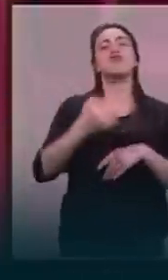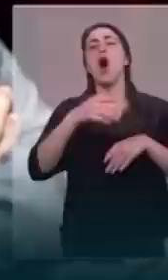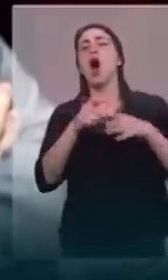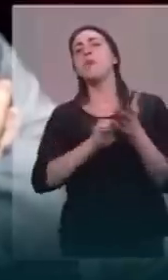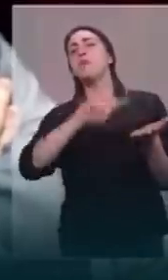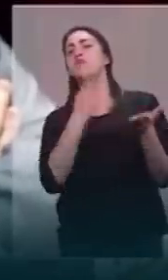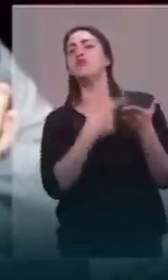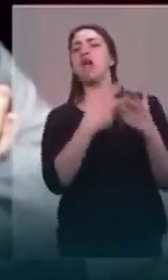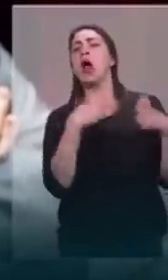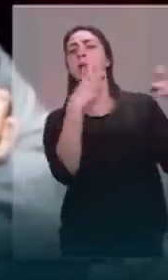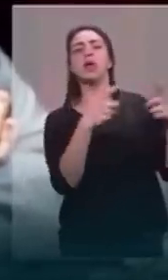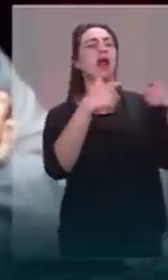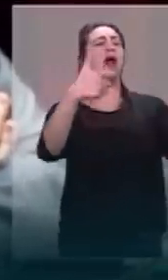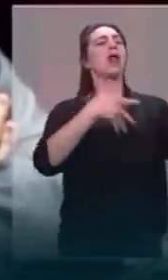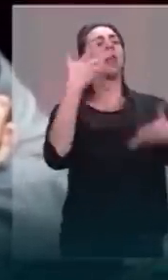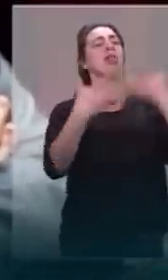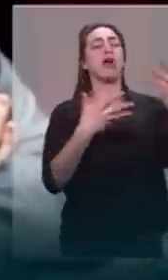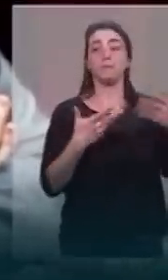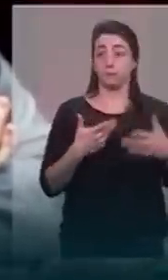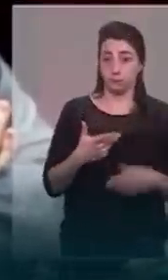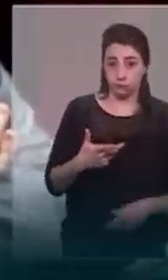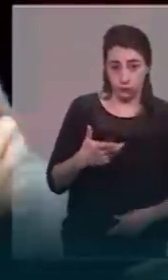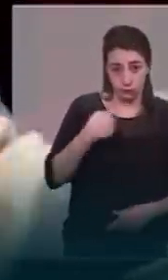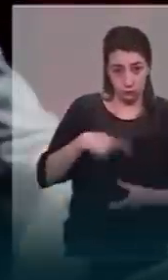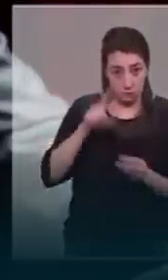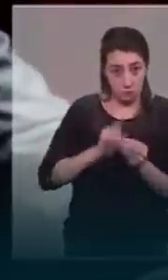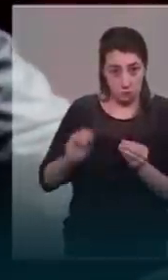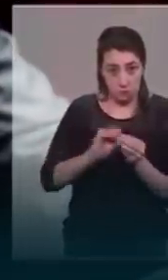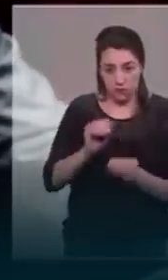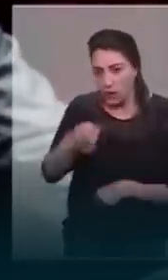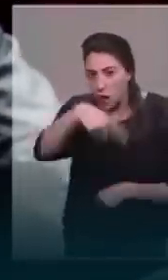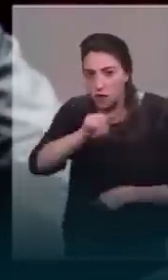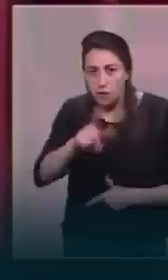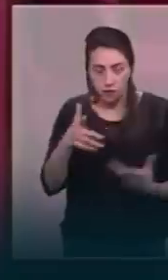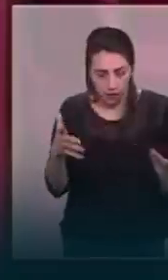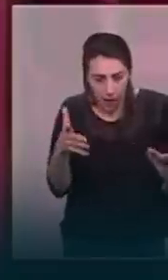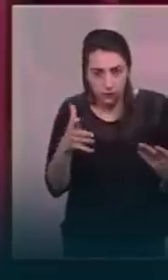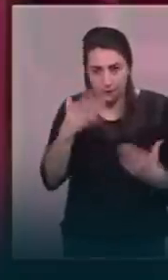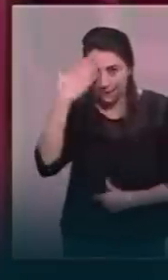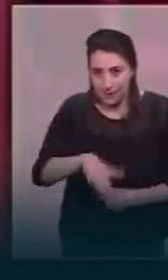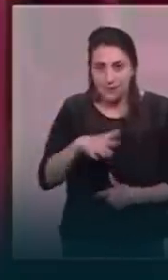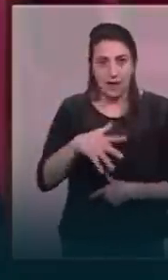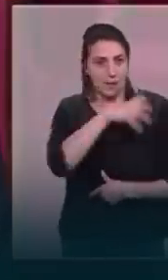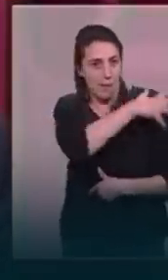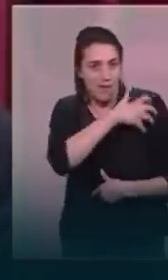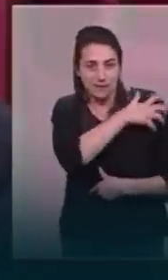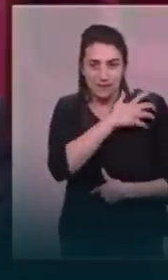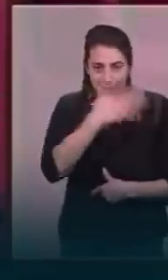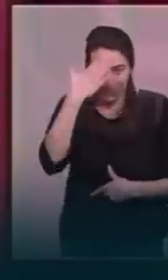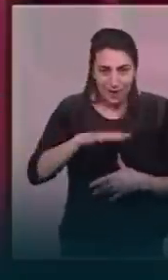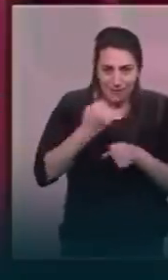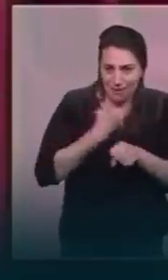qui avez rencontré les magistrats qui ont les mains dans le cambouis, vous qui connaissez la justice